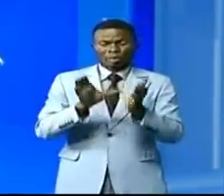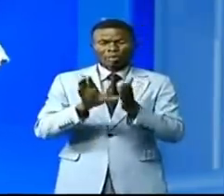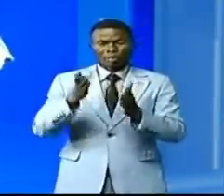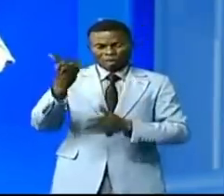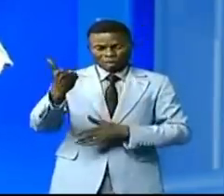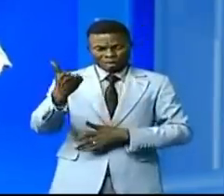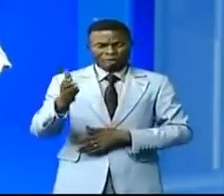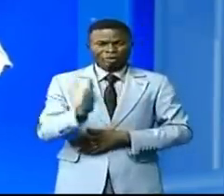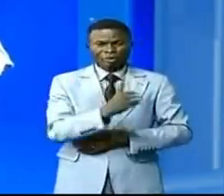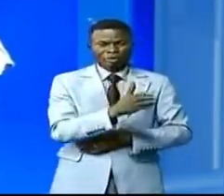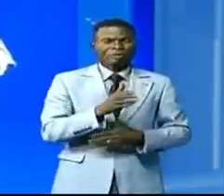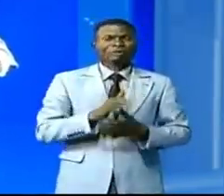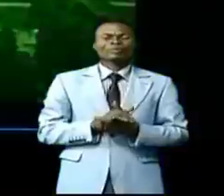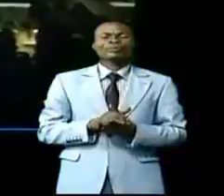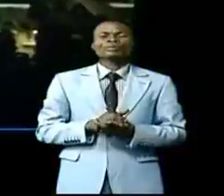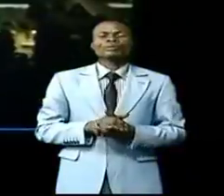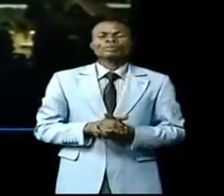Makoutima.